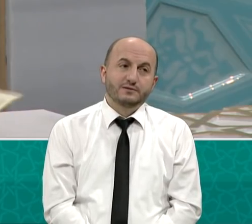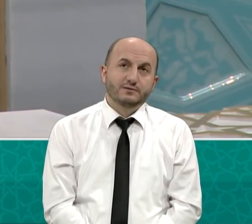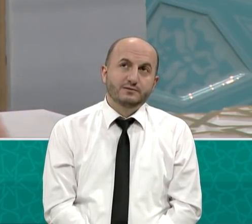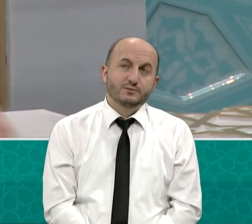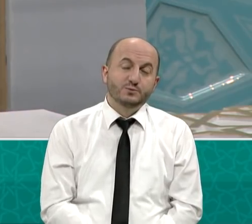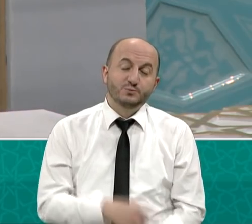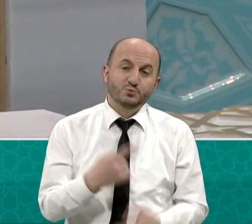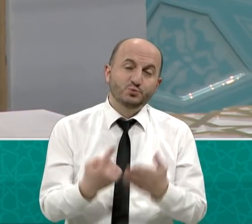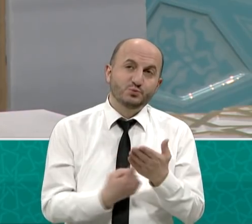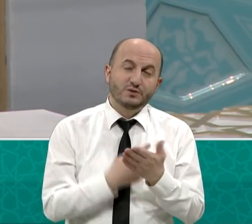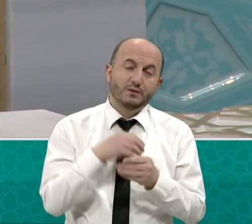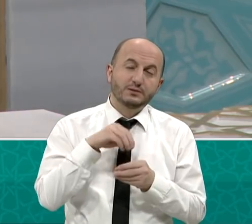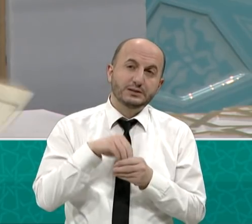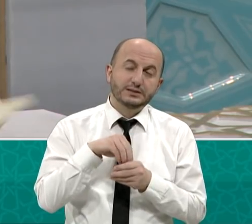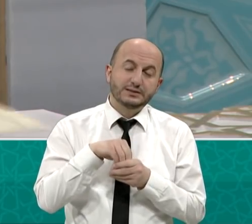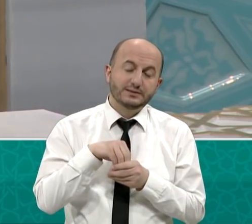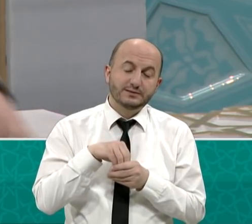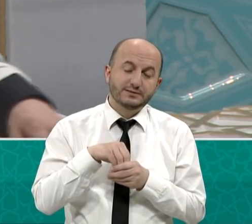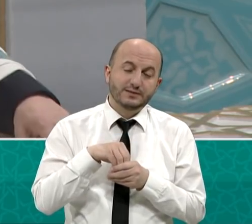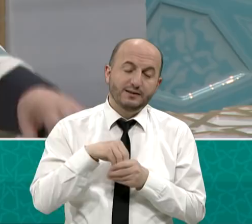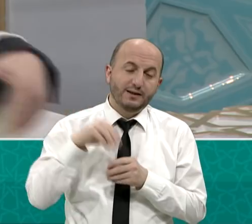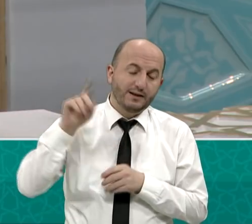ayet-i kerimede çok manidar bir şekilde